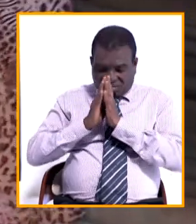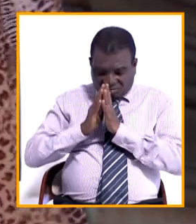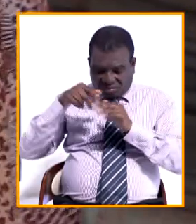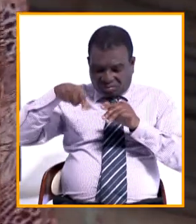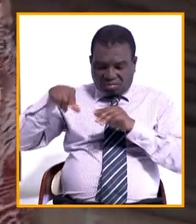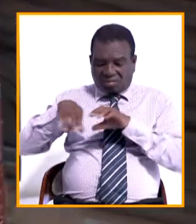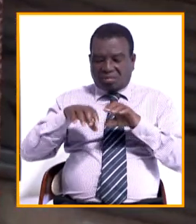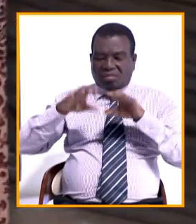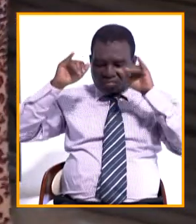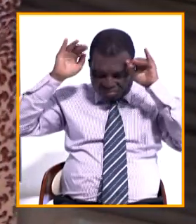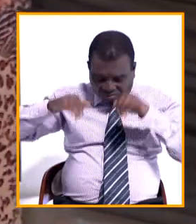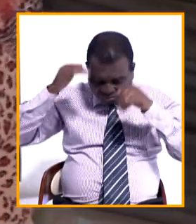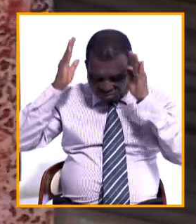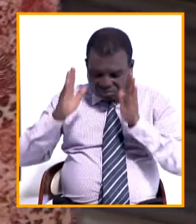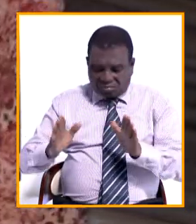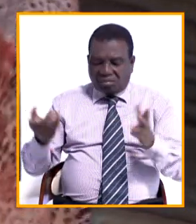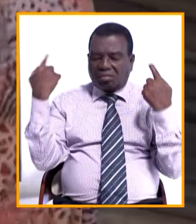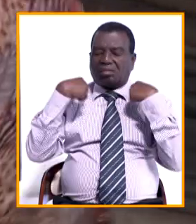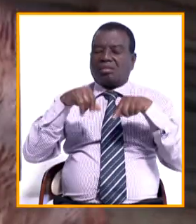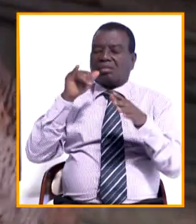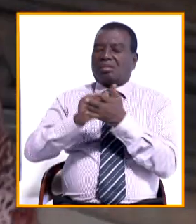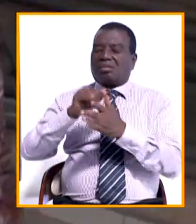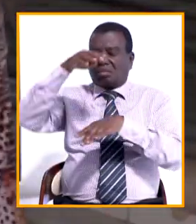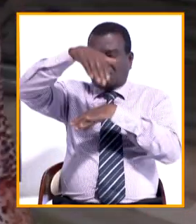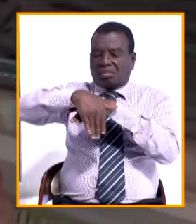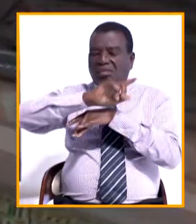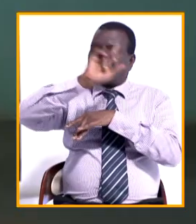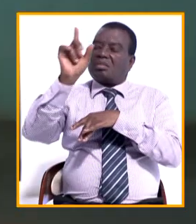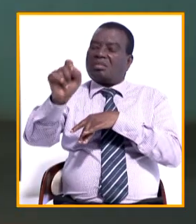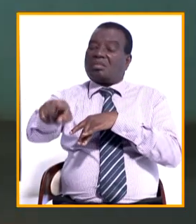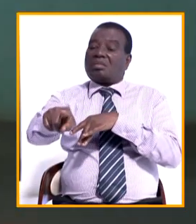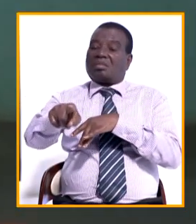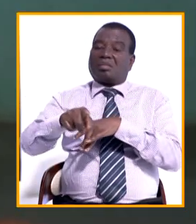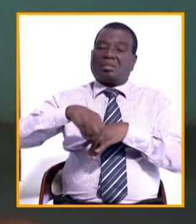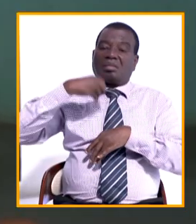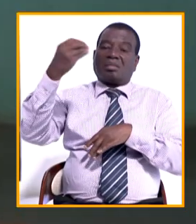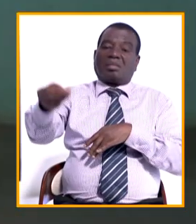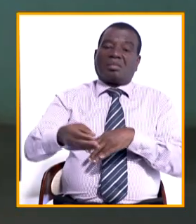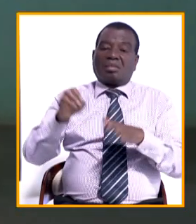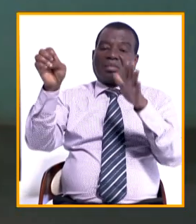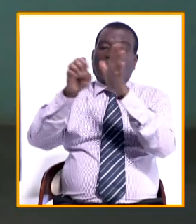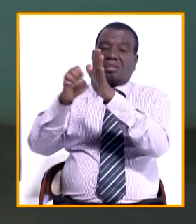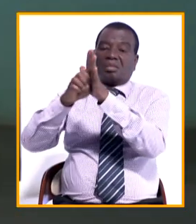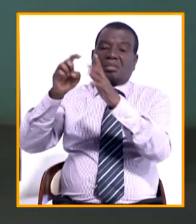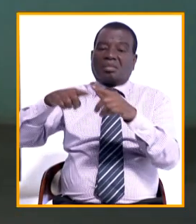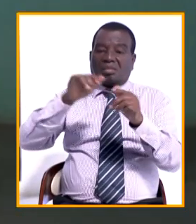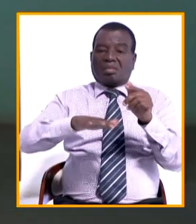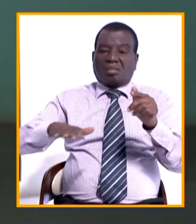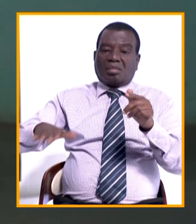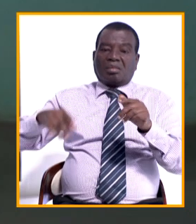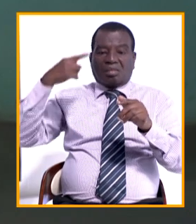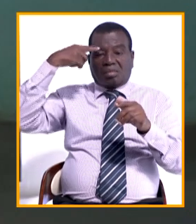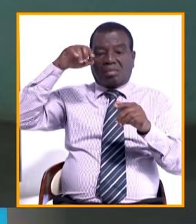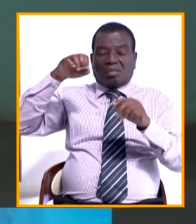le musulman au cours de cette nuit dédiée à l'anniversaire du prophète Mahomet? Donner des exposés à tes enfants pour qu'ils